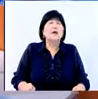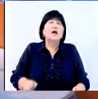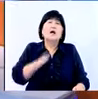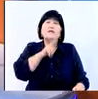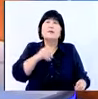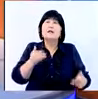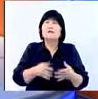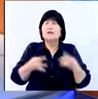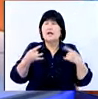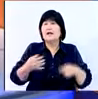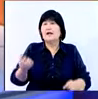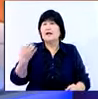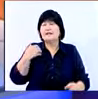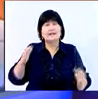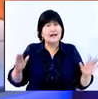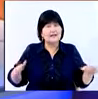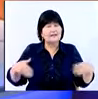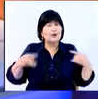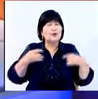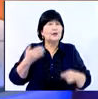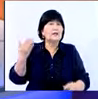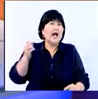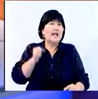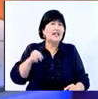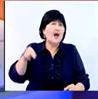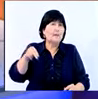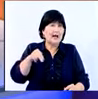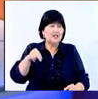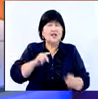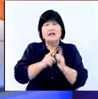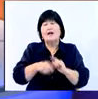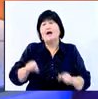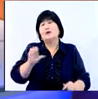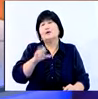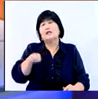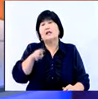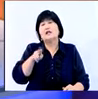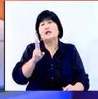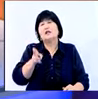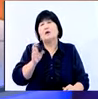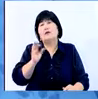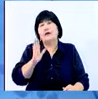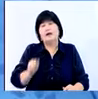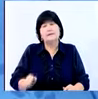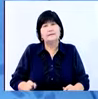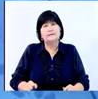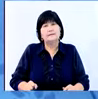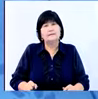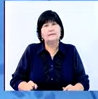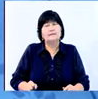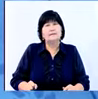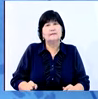время новостей на телеканале Кызылорда. Здравствуйте. В студии с вами я, Алина Параджан, сурдопереводчик Айткуль Садыкова.